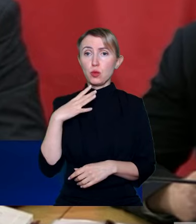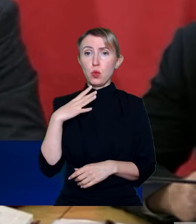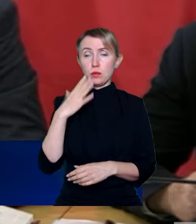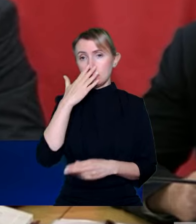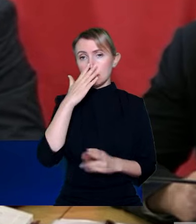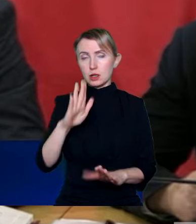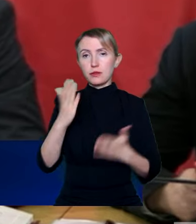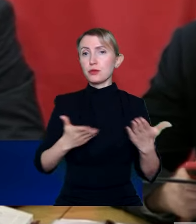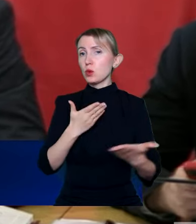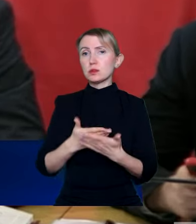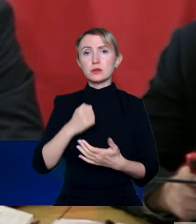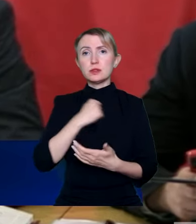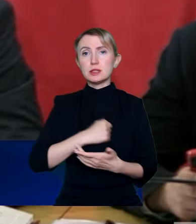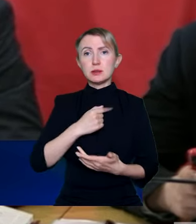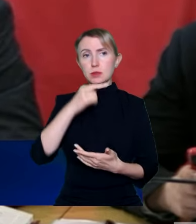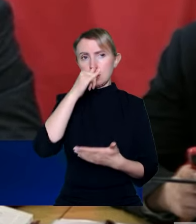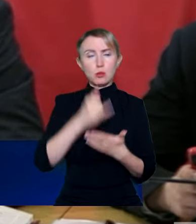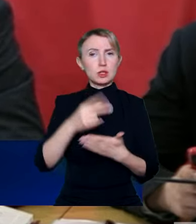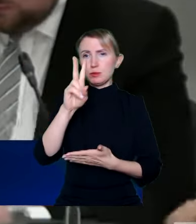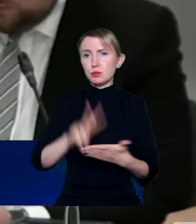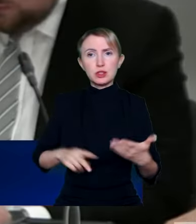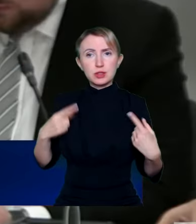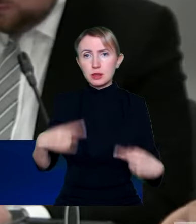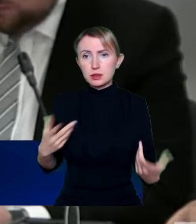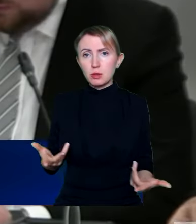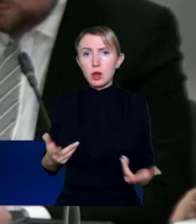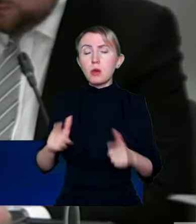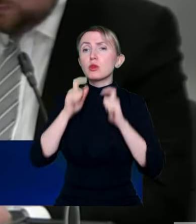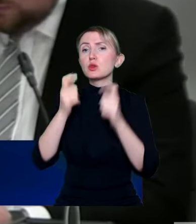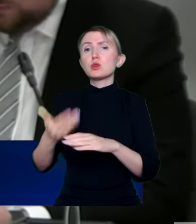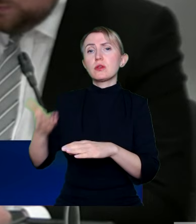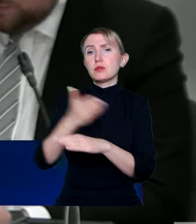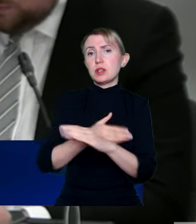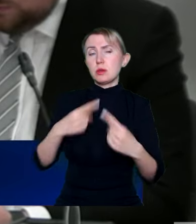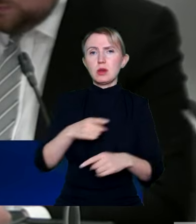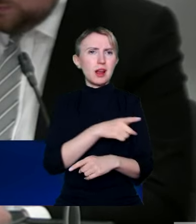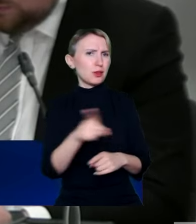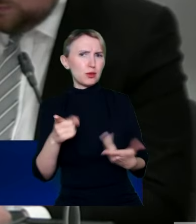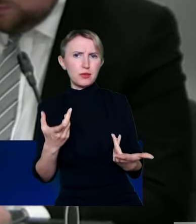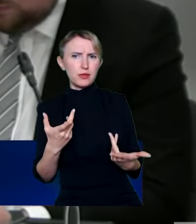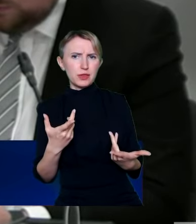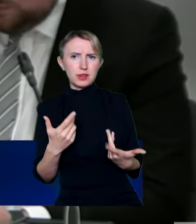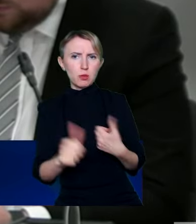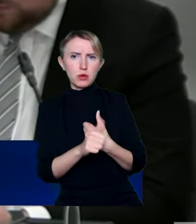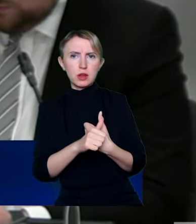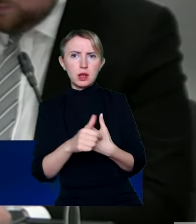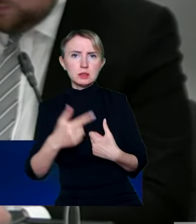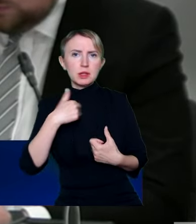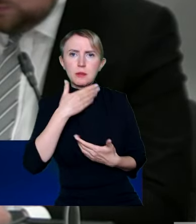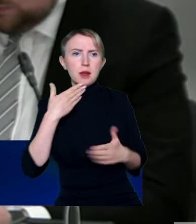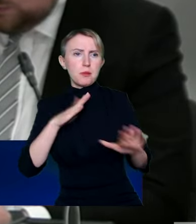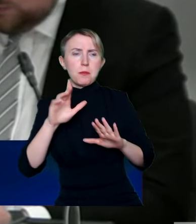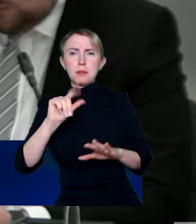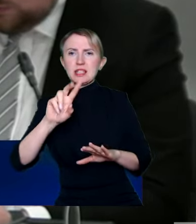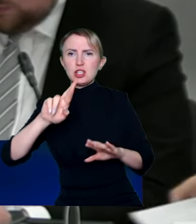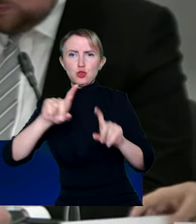wniosków, niestety nie mogliśmy się z nimi zapoznać, ponieważ nie były zgłoszone. Ale to wy nie spowodowaliście, że nie mamy miejsca w prezydium. Czy